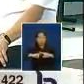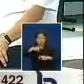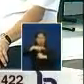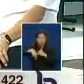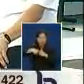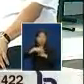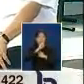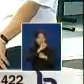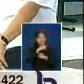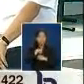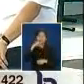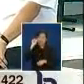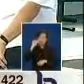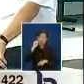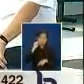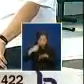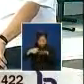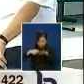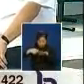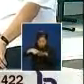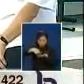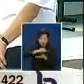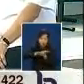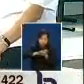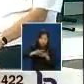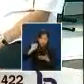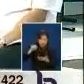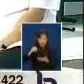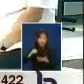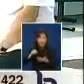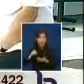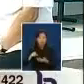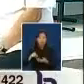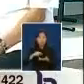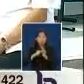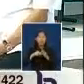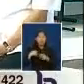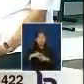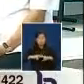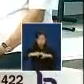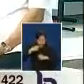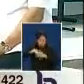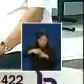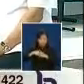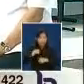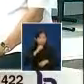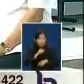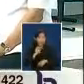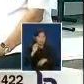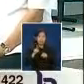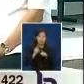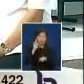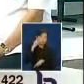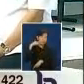ดูแลประจำตัวว่าเล็บคุณก็ต้องตัดให้สะอาดนี่ทุกอย่างก็คือกลับไปสุขลักษณะ กลับจากบ้านไปจะอุ้มลูกต้องไปเข้าห้องน้